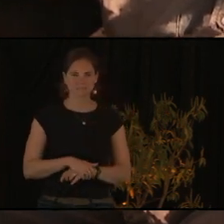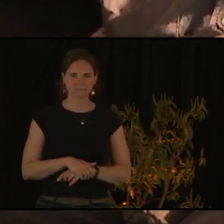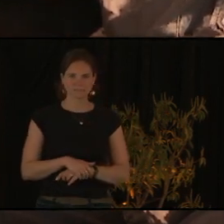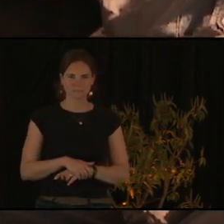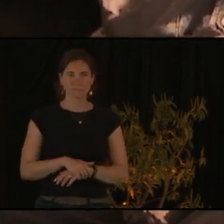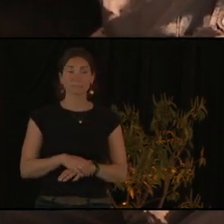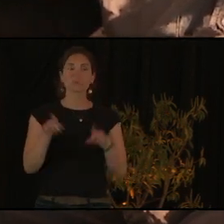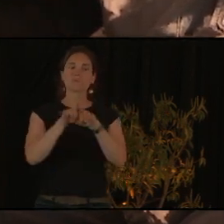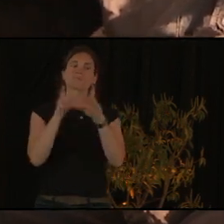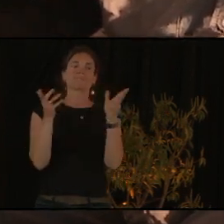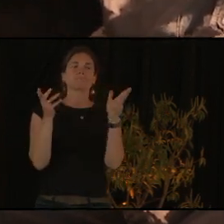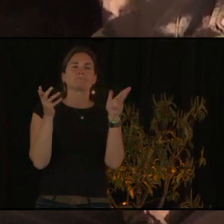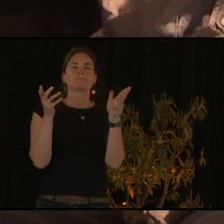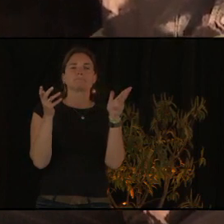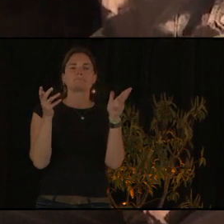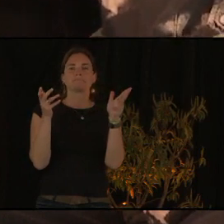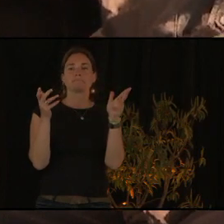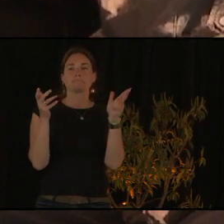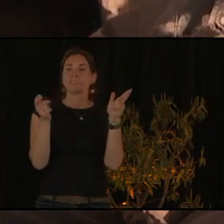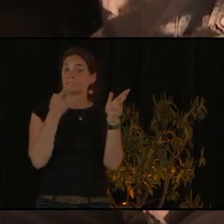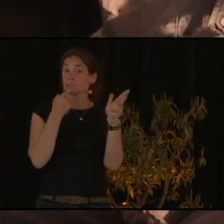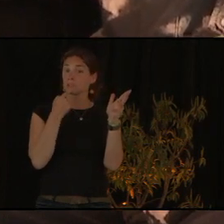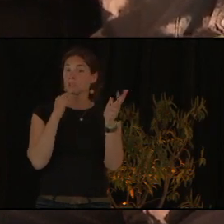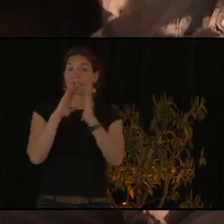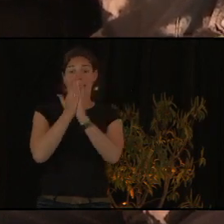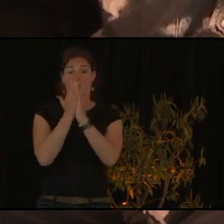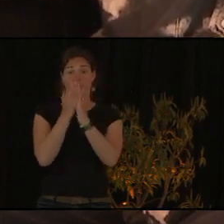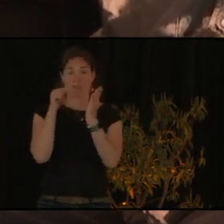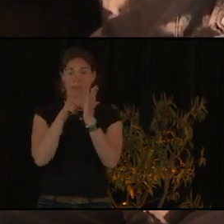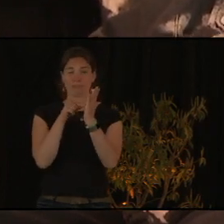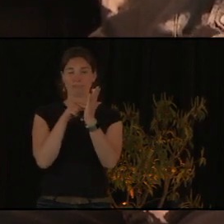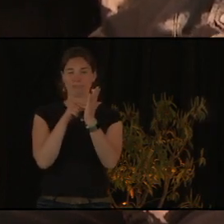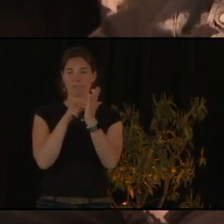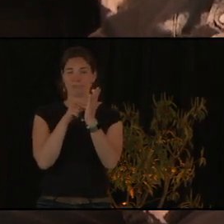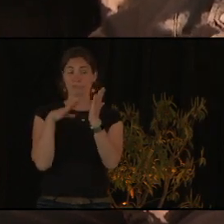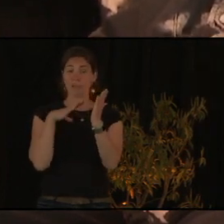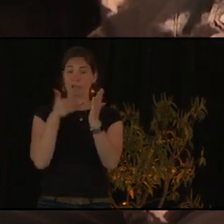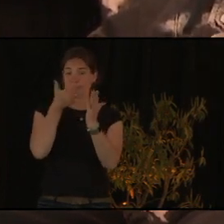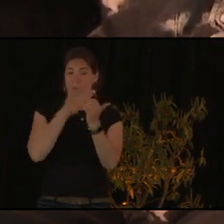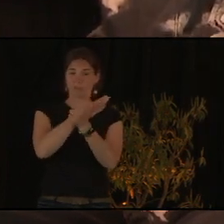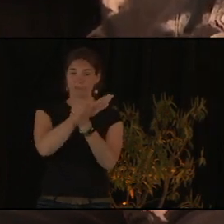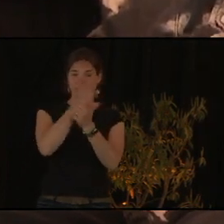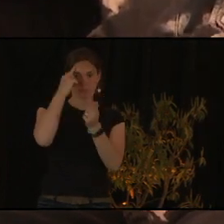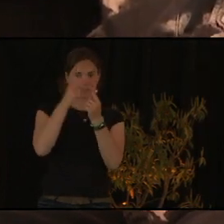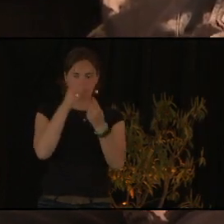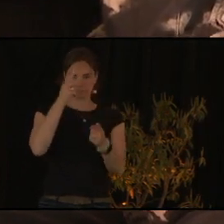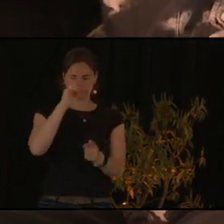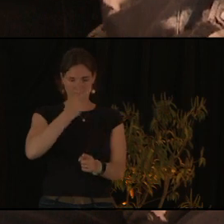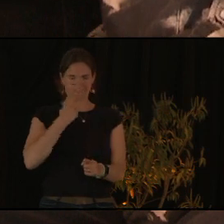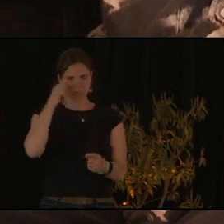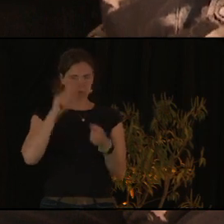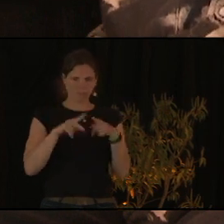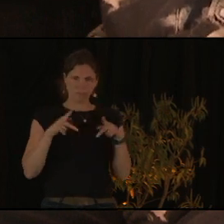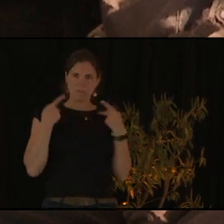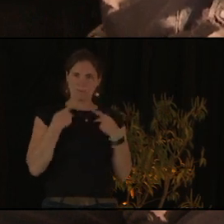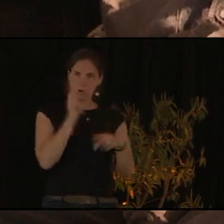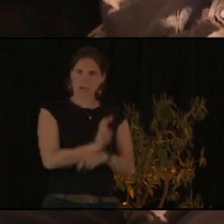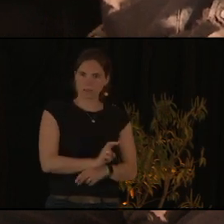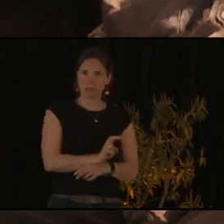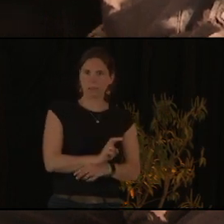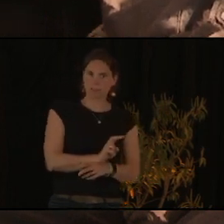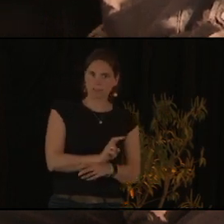autre chose, il y avait l'idée que ça plaçait doublement le livre sous, l'esthétique de la survie, ça m'intéressait beaucoup. Le fait